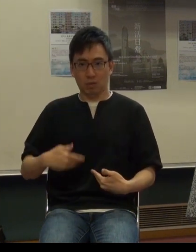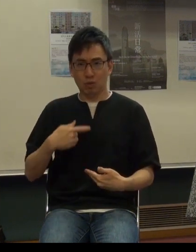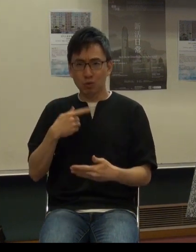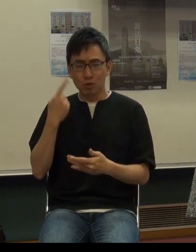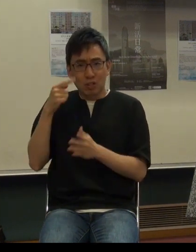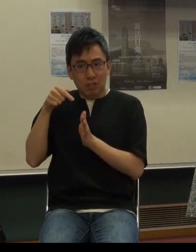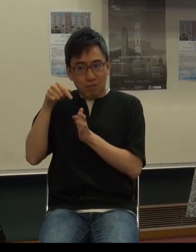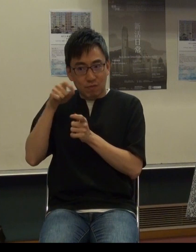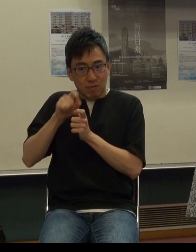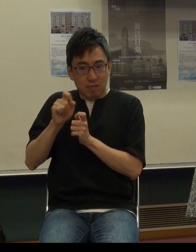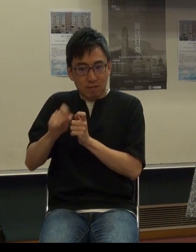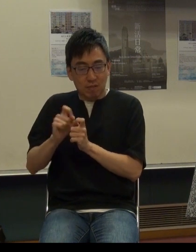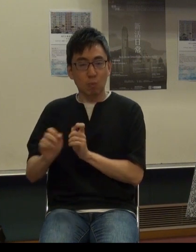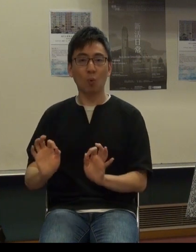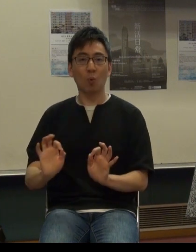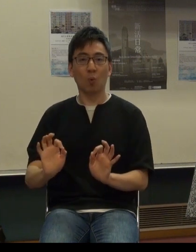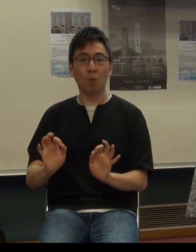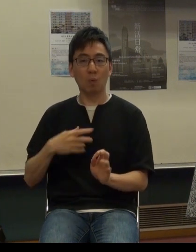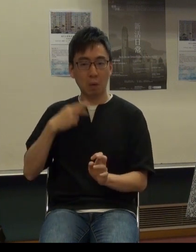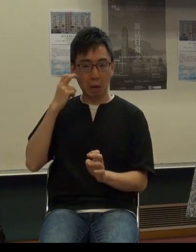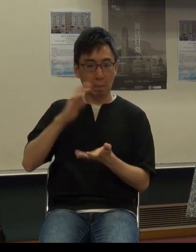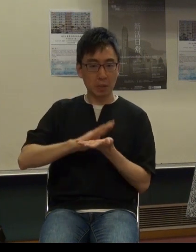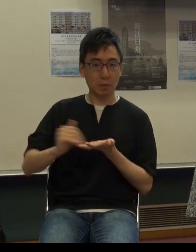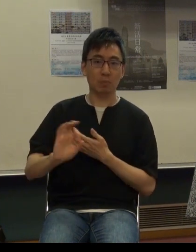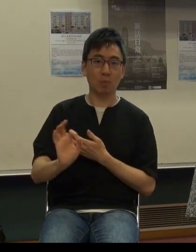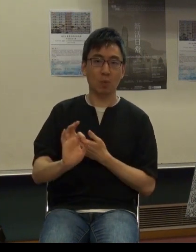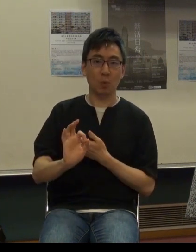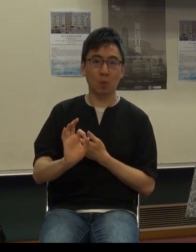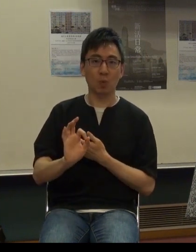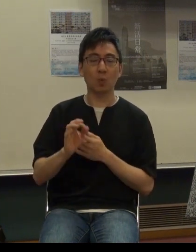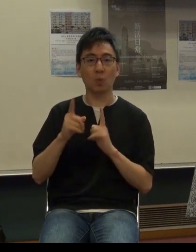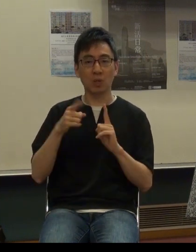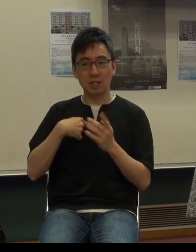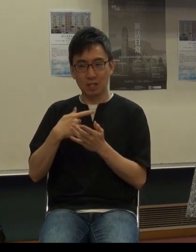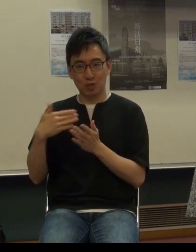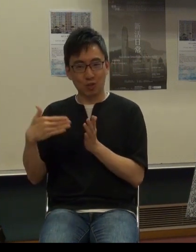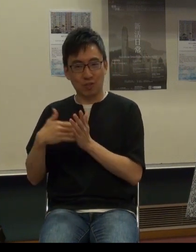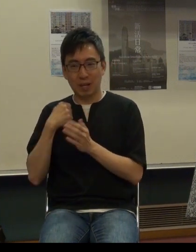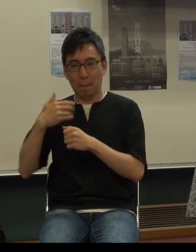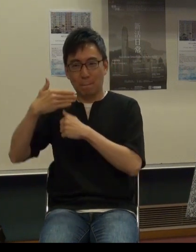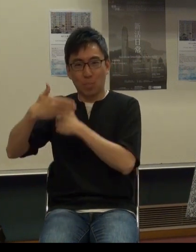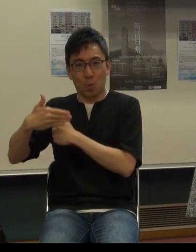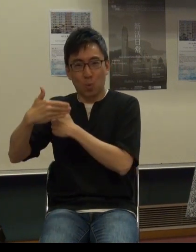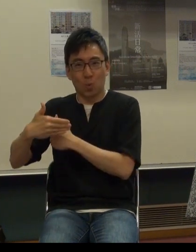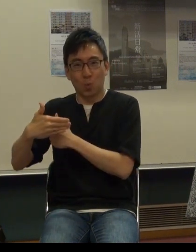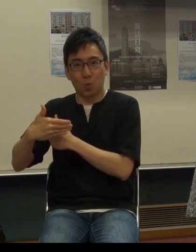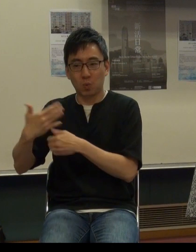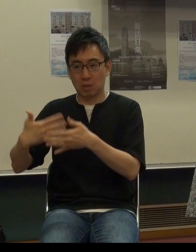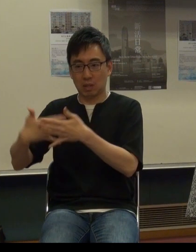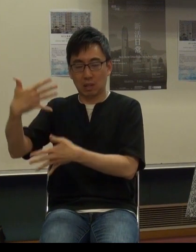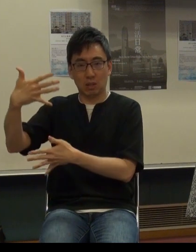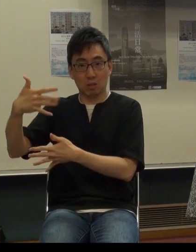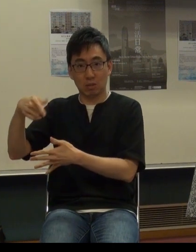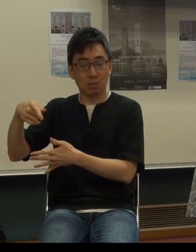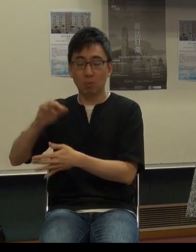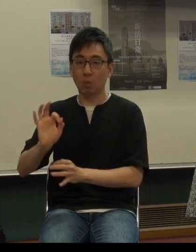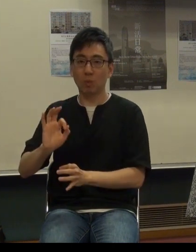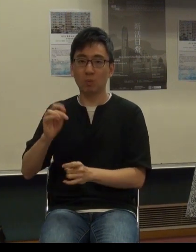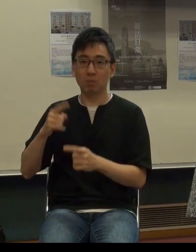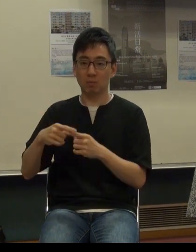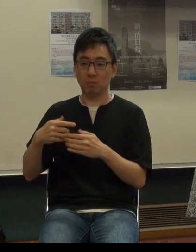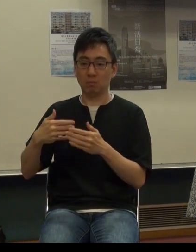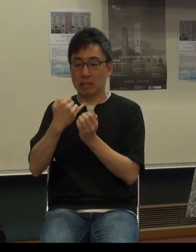解我哋自己個呢一代嘅建築遺產，或者唔去盡力去保用某一啲嘅建築遺產嘅時候咧，其實我